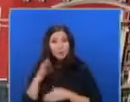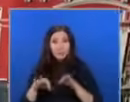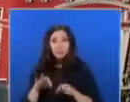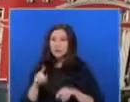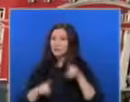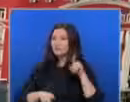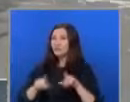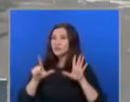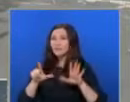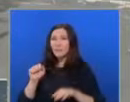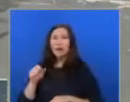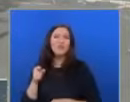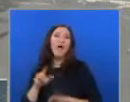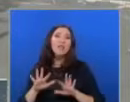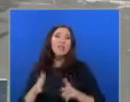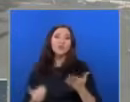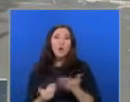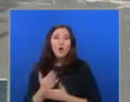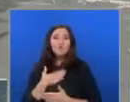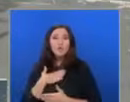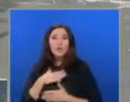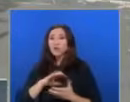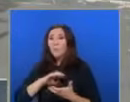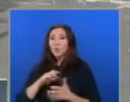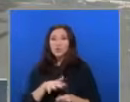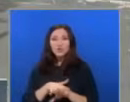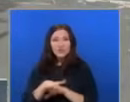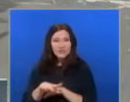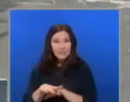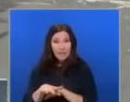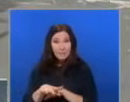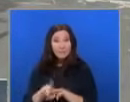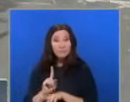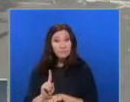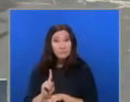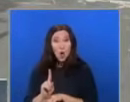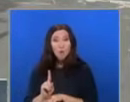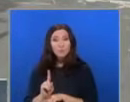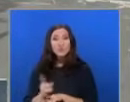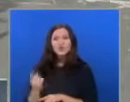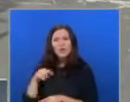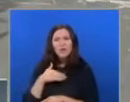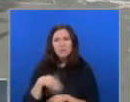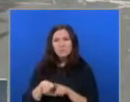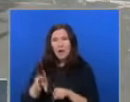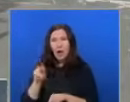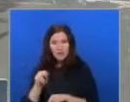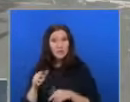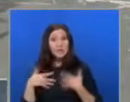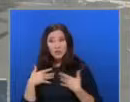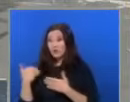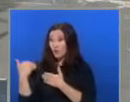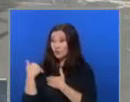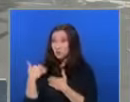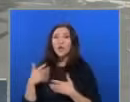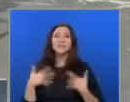зависи от 7-те партии. Това е нещо ново за нашата политическа система, но съответно, аз пак казах, изисква